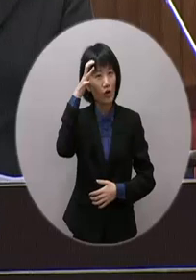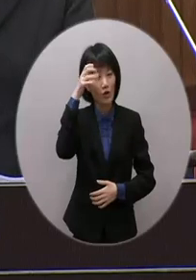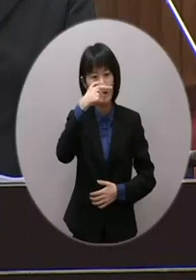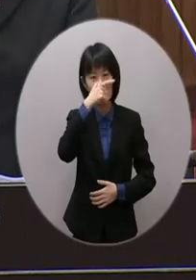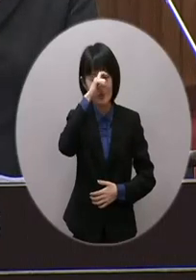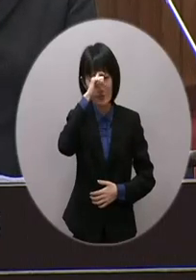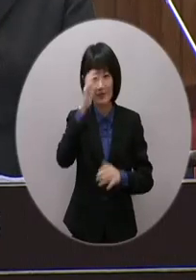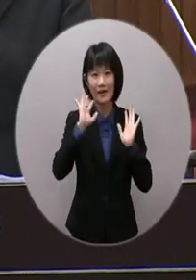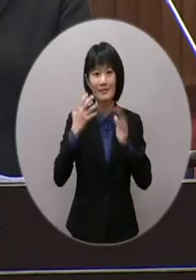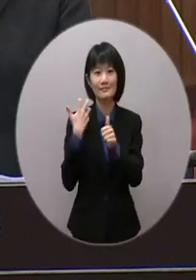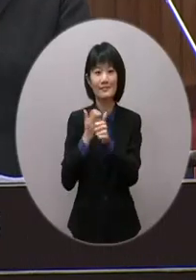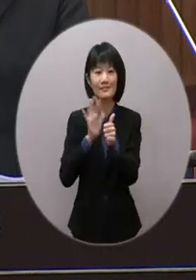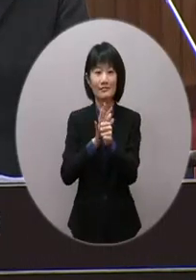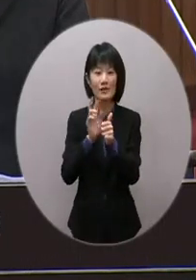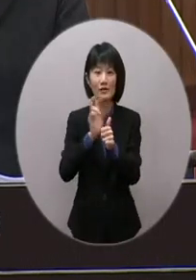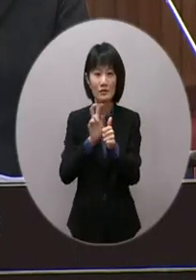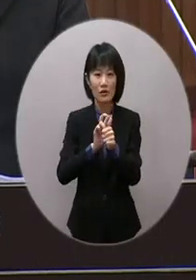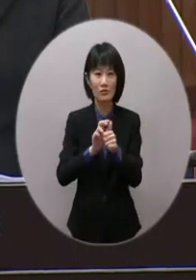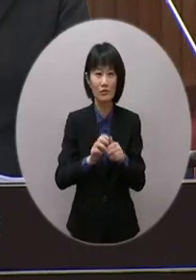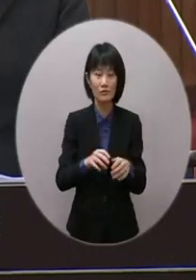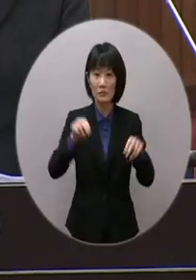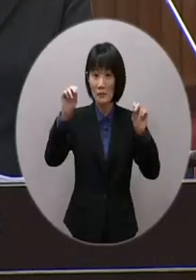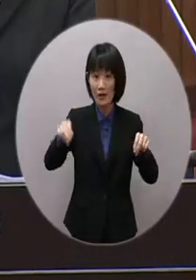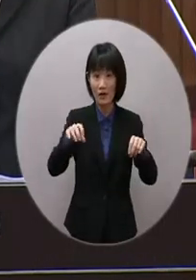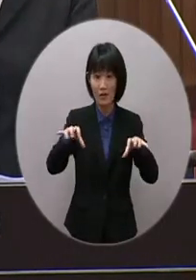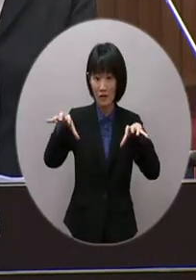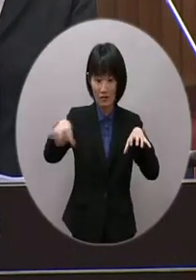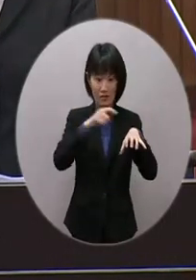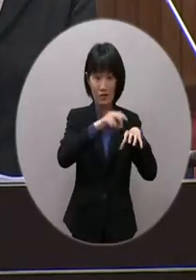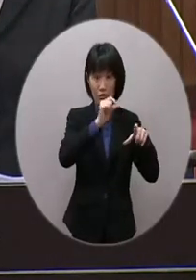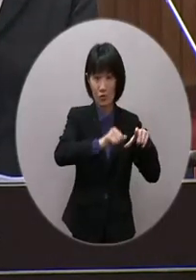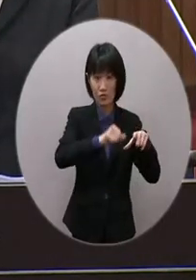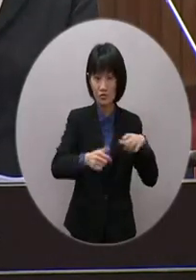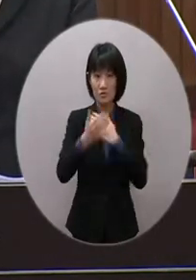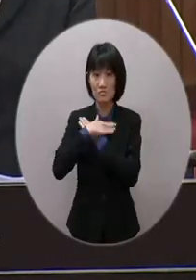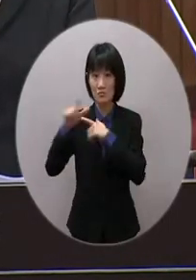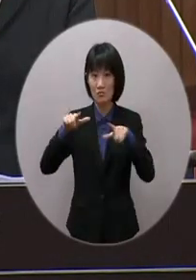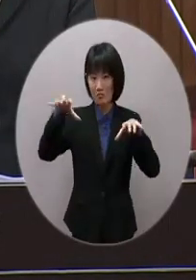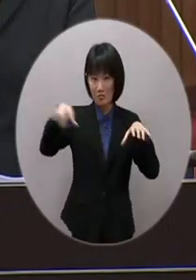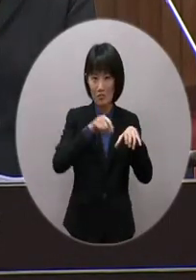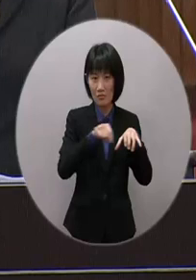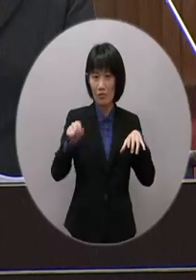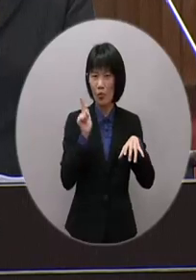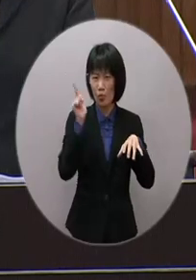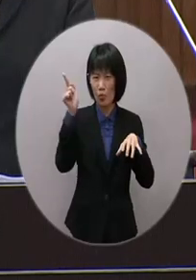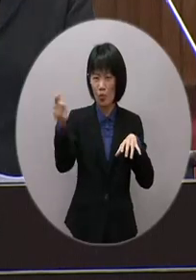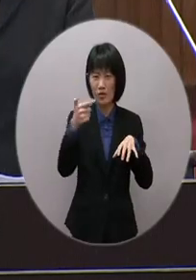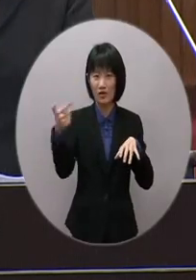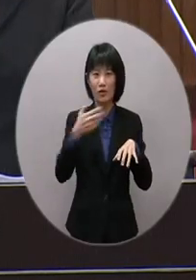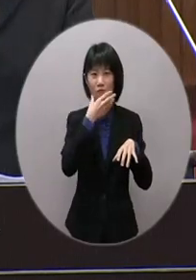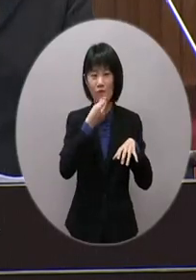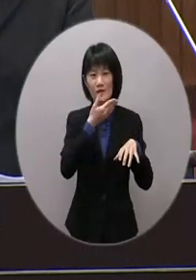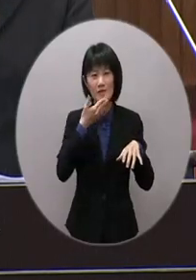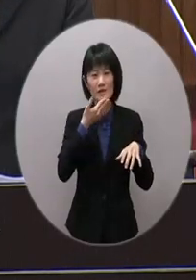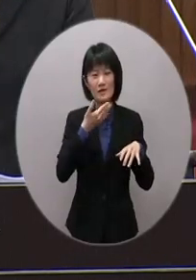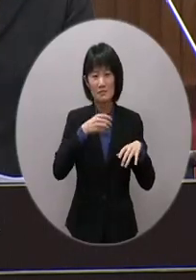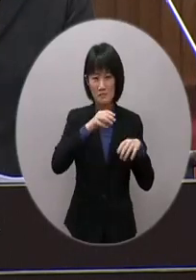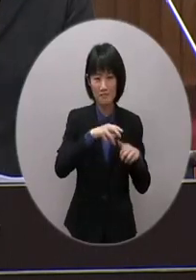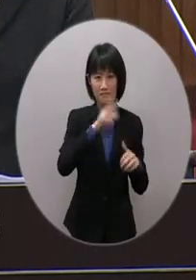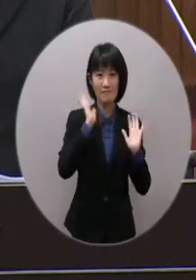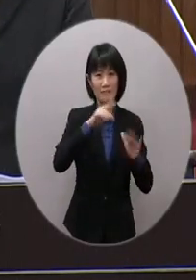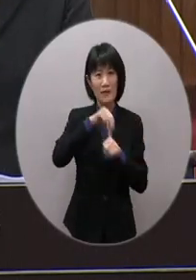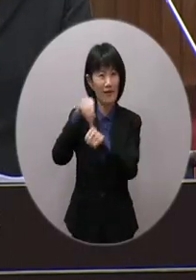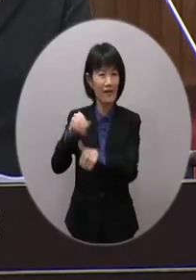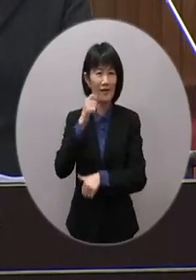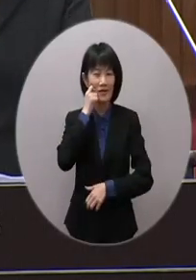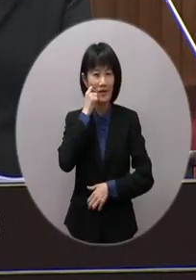约的方式，他们签在一个很远的一个地方，以至于他们员工其实不太能够享用这样的一个所谓的幼儿